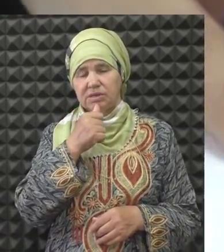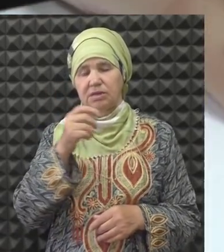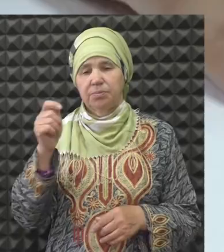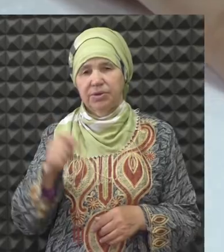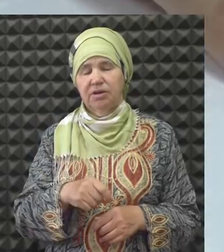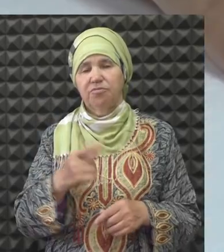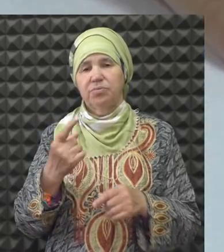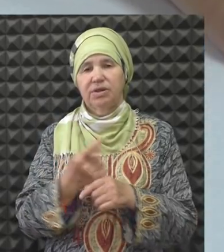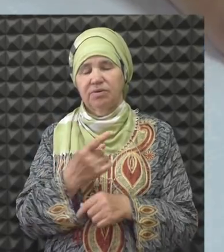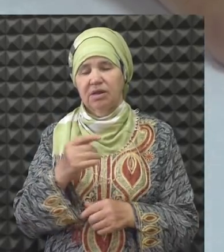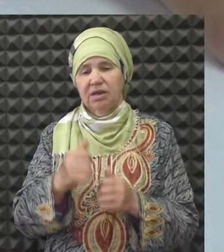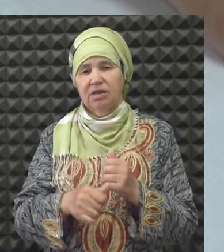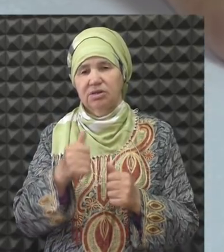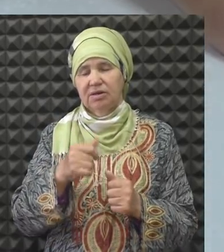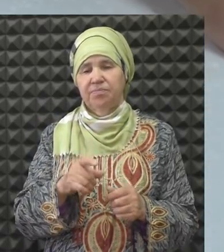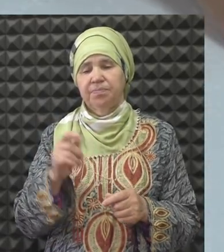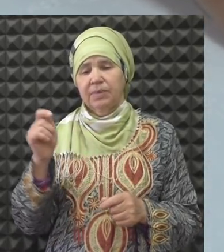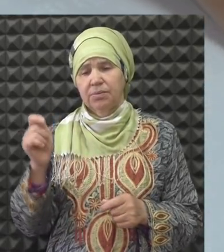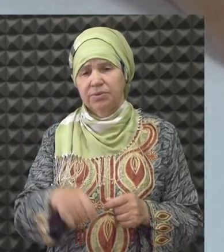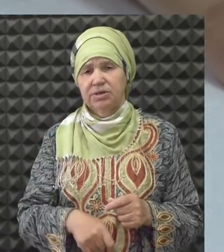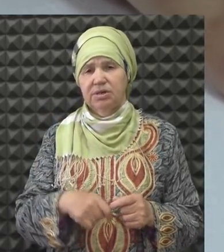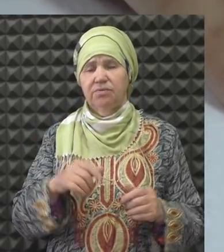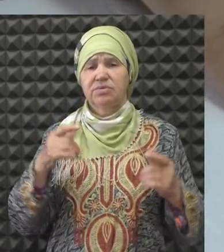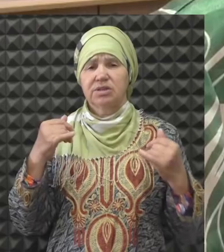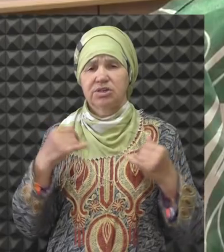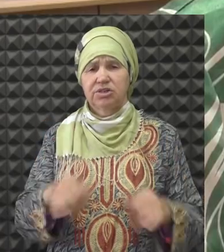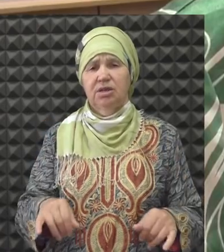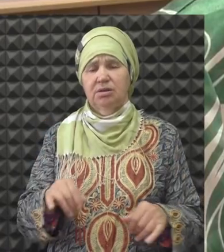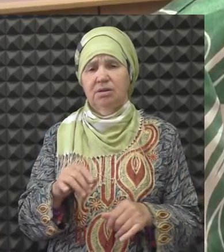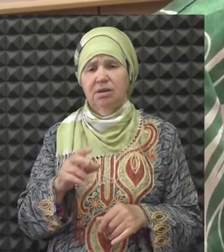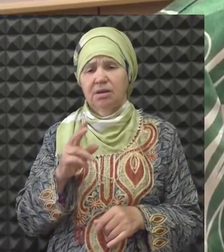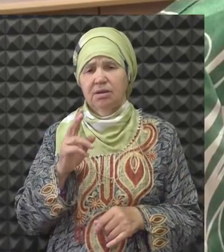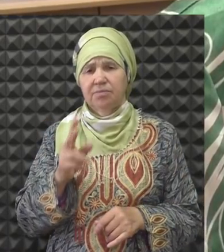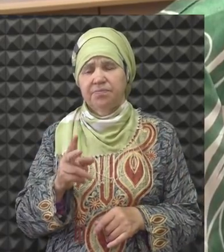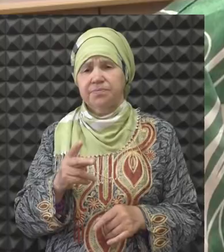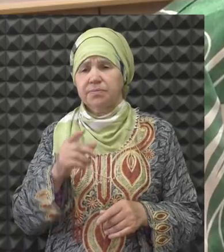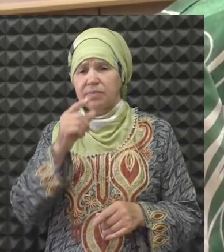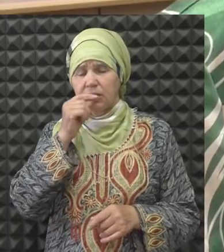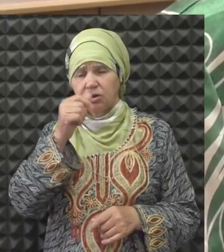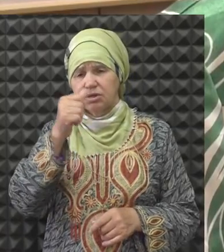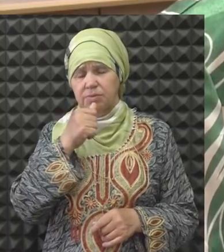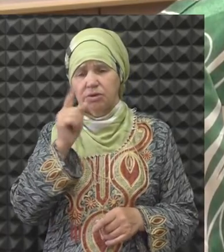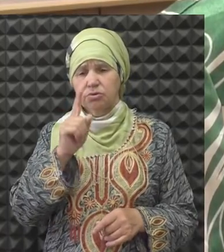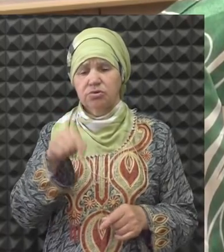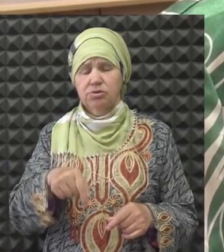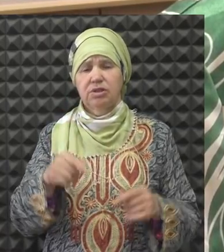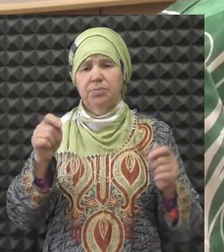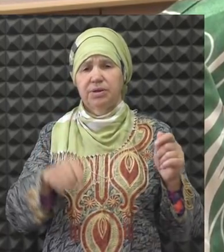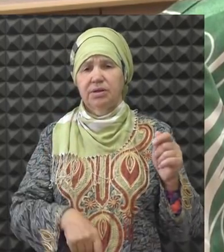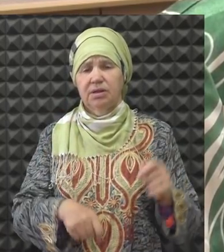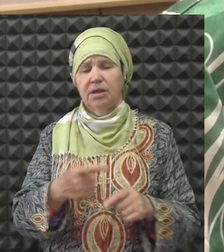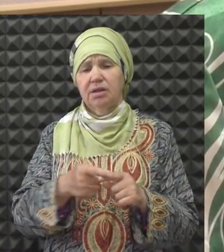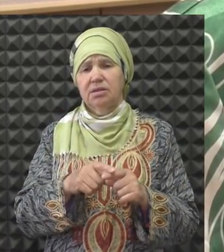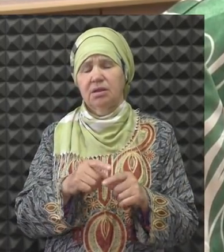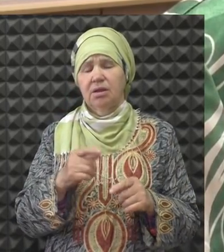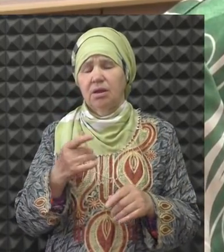месяц Рамадан она приехала впервые. Каждый раз сюда приезжая, я восхищаюсь. Вот на Ураза месяц, то, что я